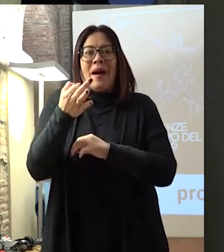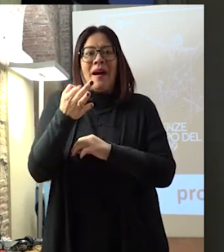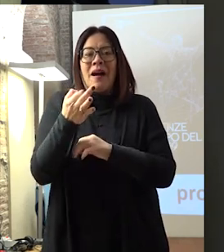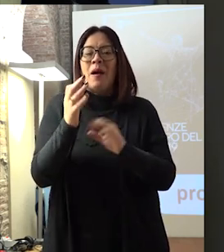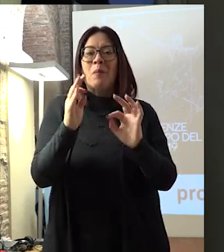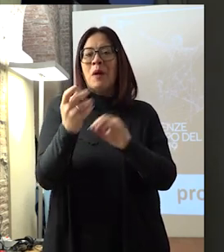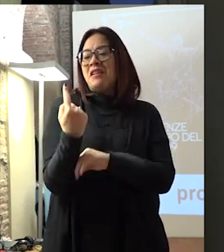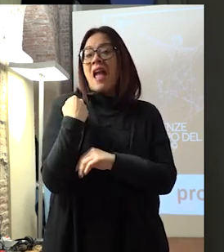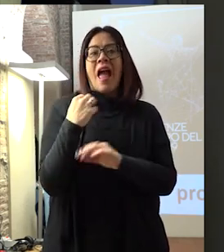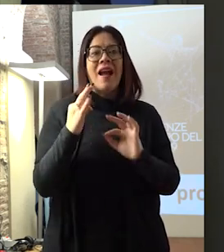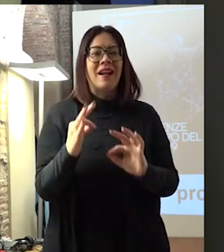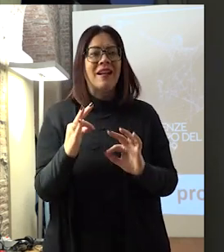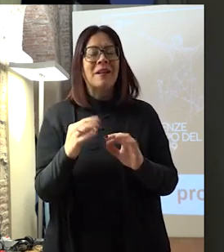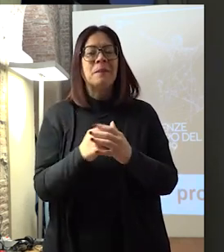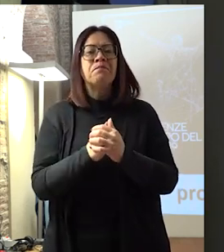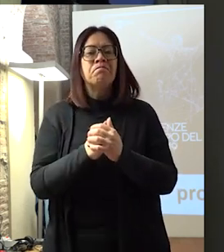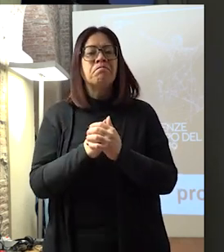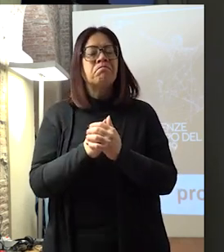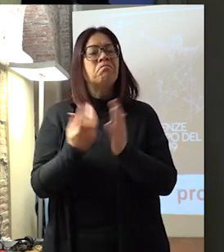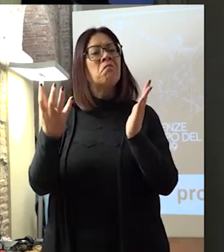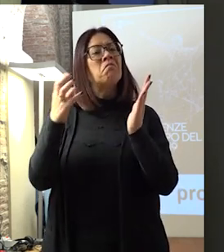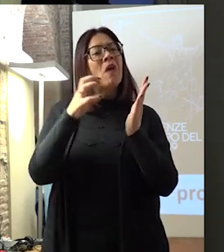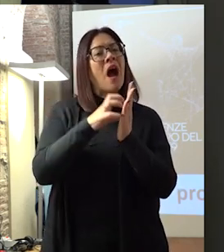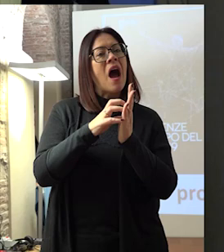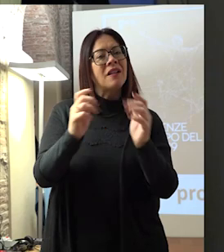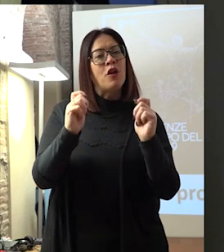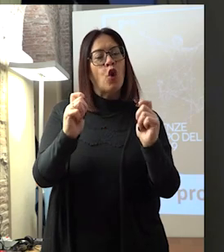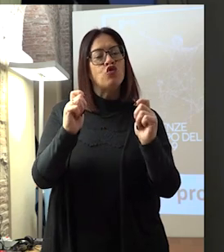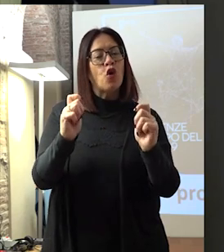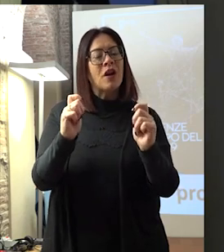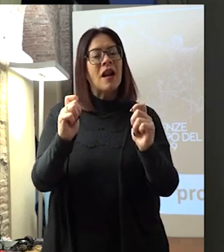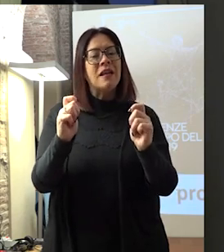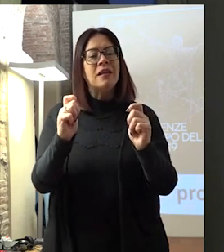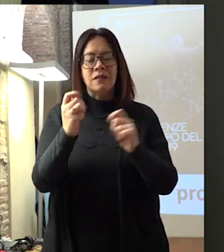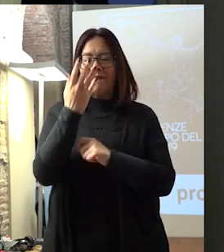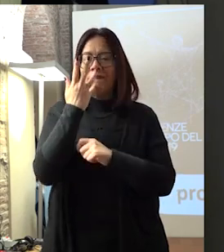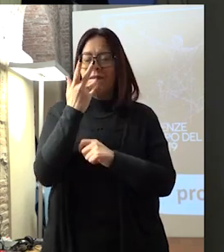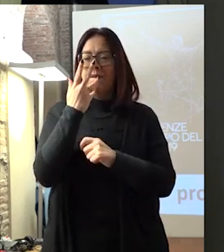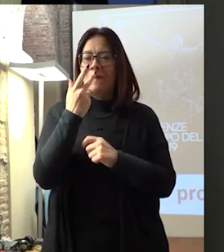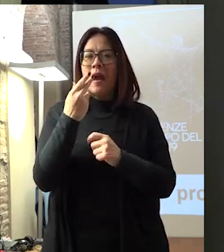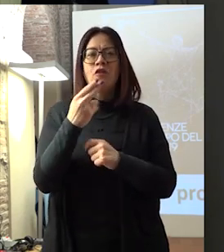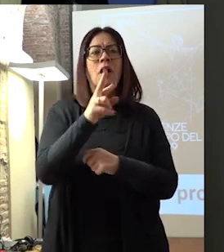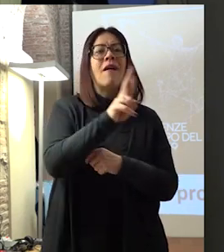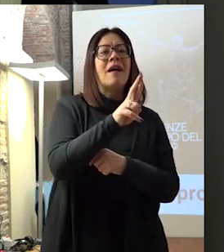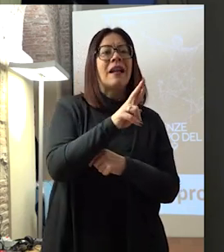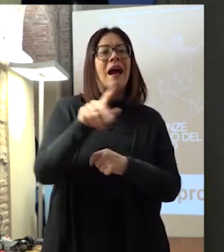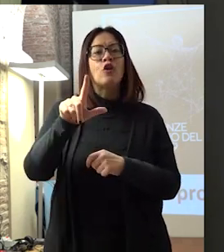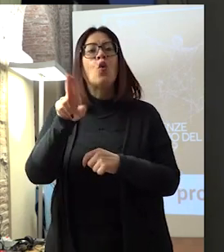ieri. E in questo articolo di un giornalista che mi piace molto e che si chiama Riccardo